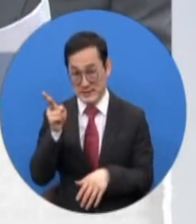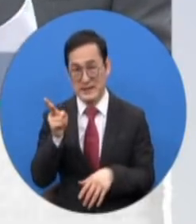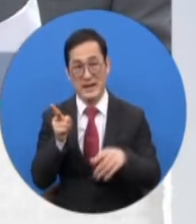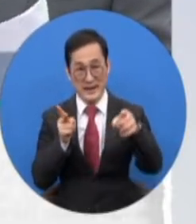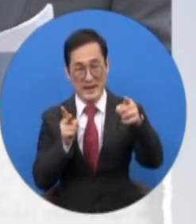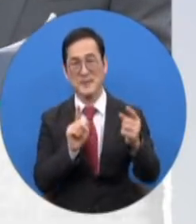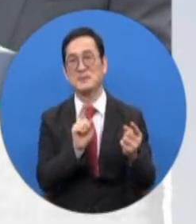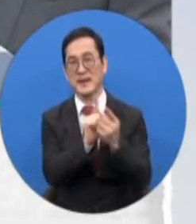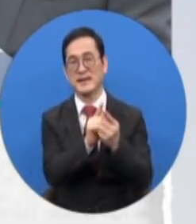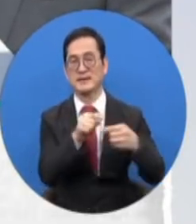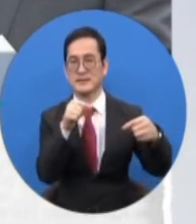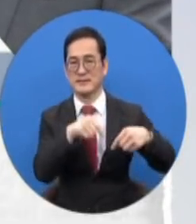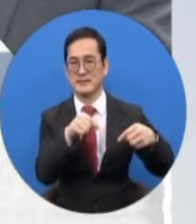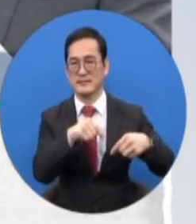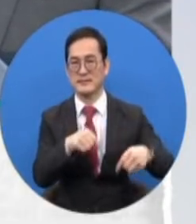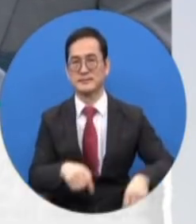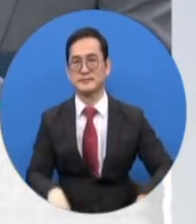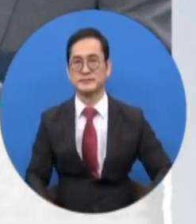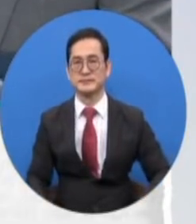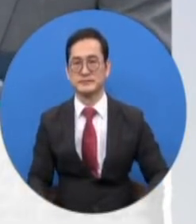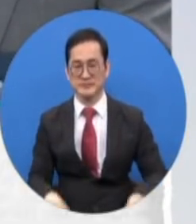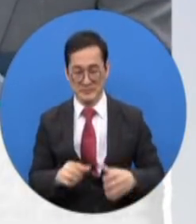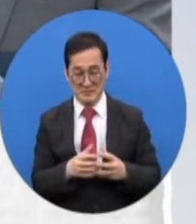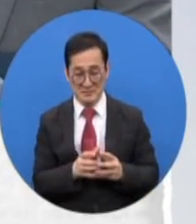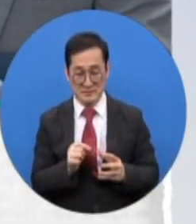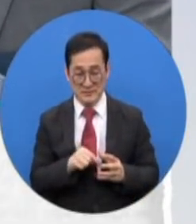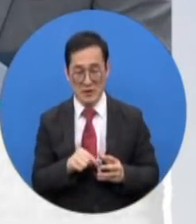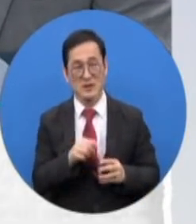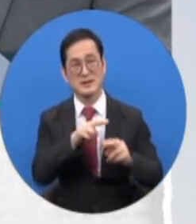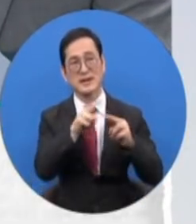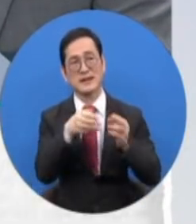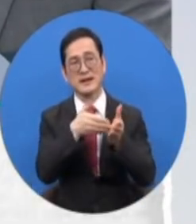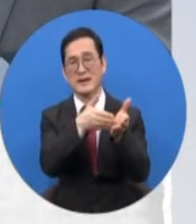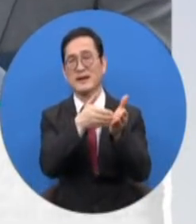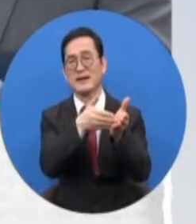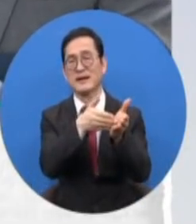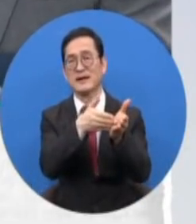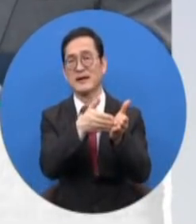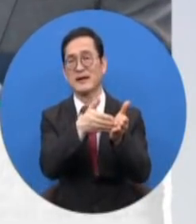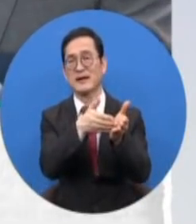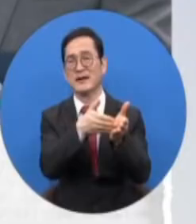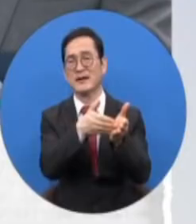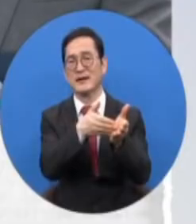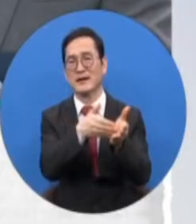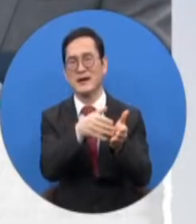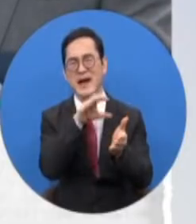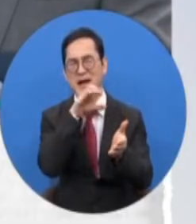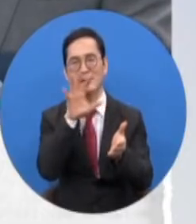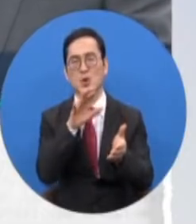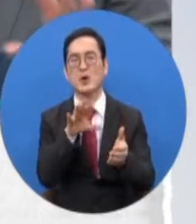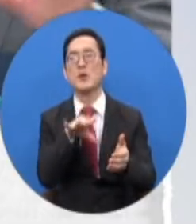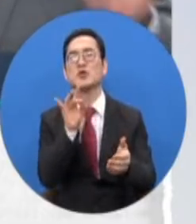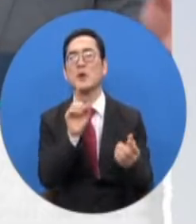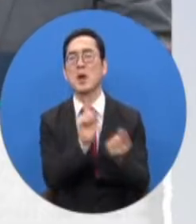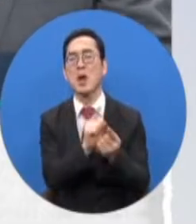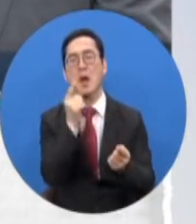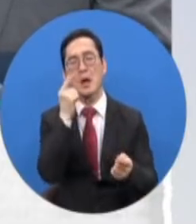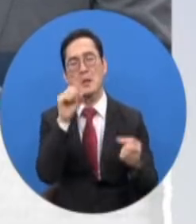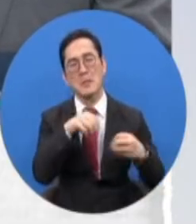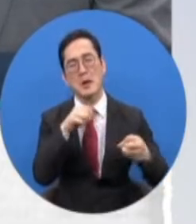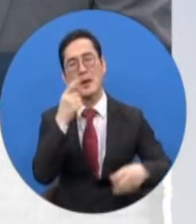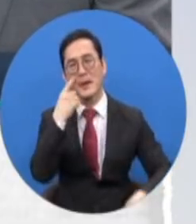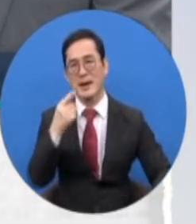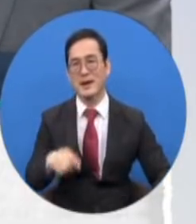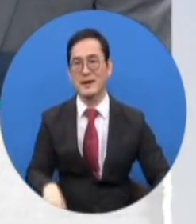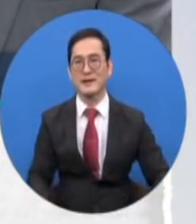그래서 더민초에서도 다 사퇴해라라는 의견을 전달하고 있다. 이런 것은 아닌 걸로 보고 있고요. 사실 더민에도 굉장히 많은